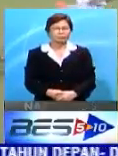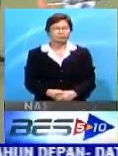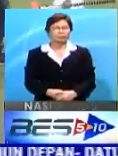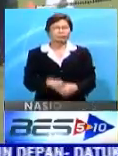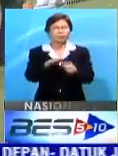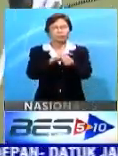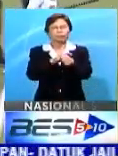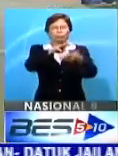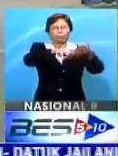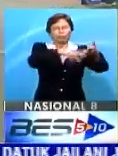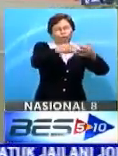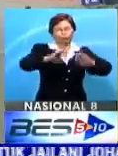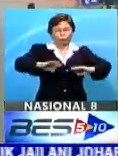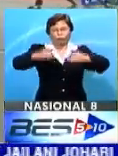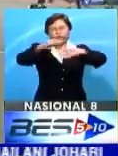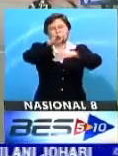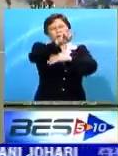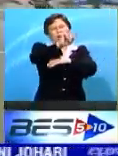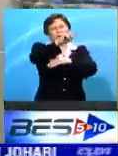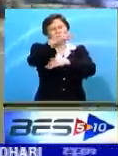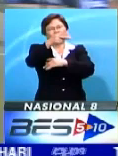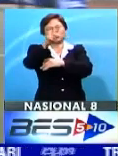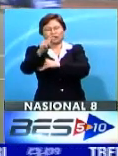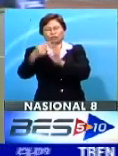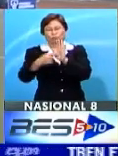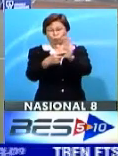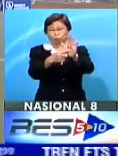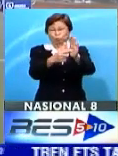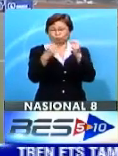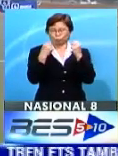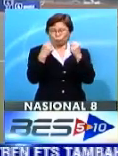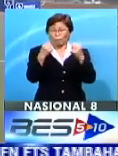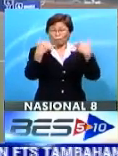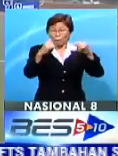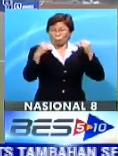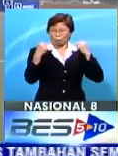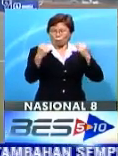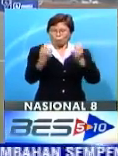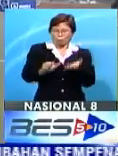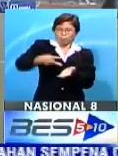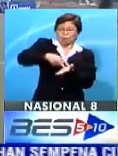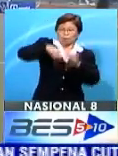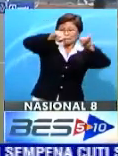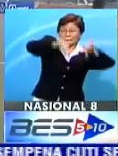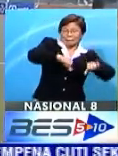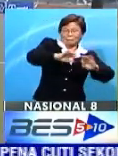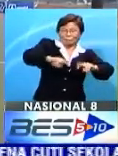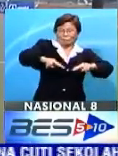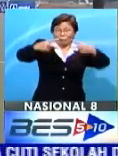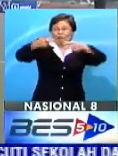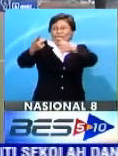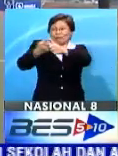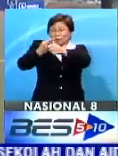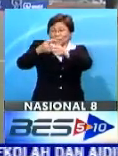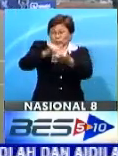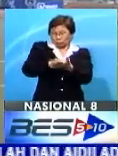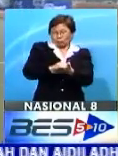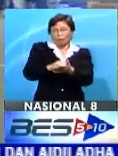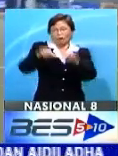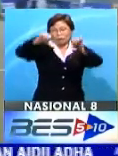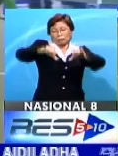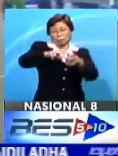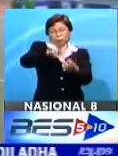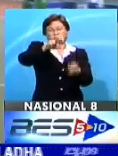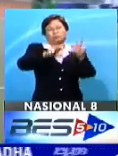Melengkapkan jadual final, THT yang mempamer aksi mantap untuk bangkit daripada kekalahan di separuh akhir pertama. Tewas